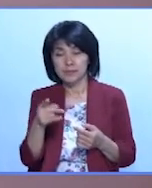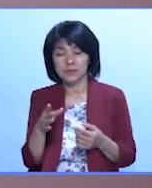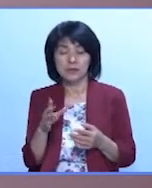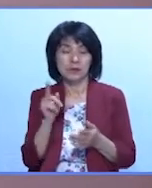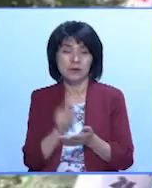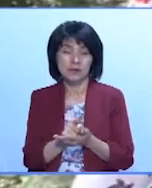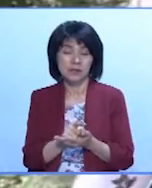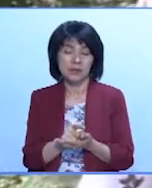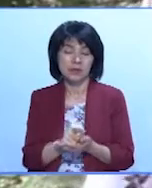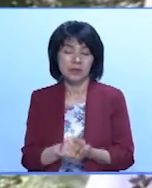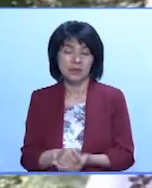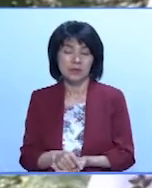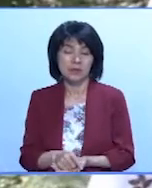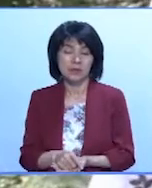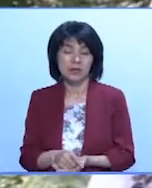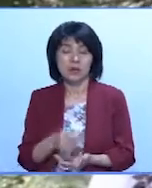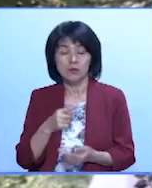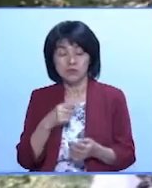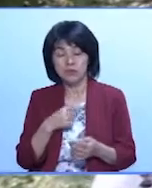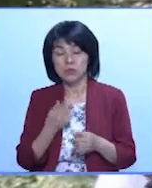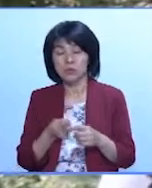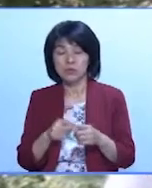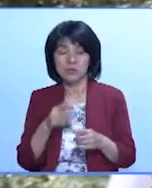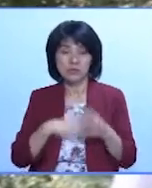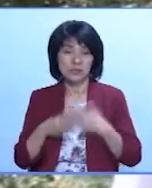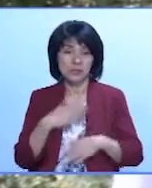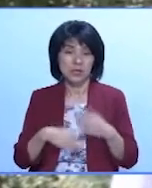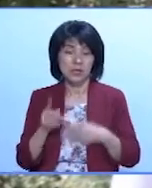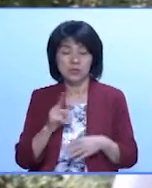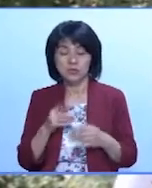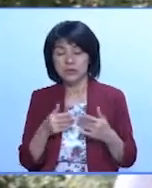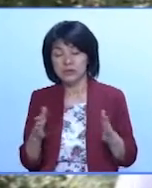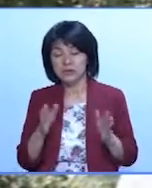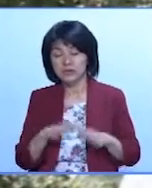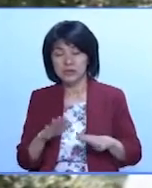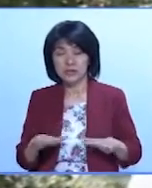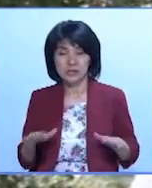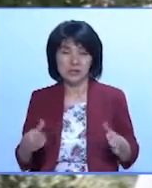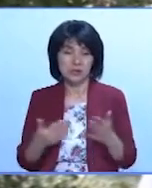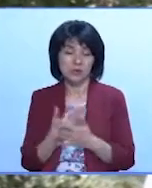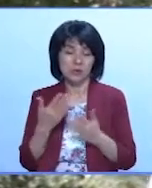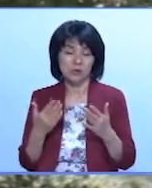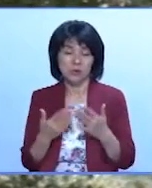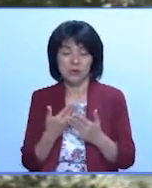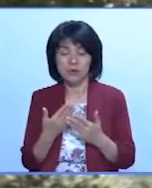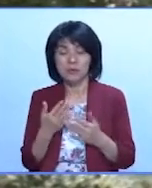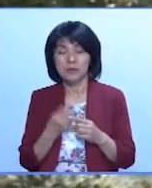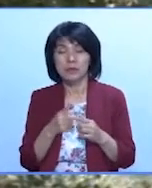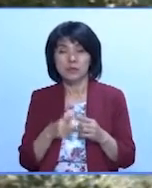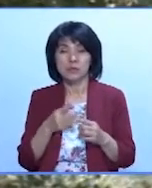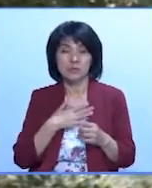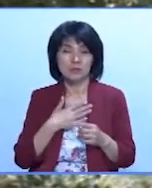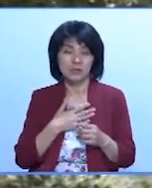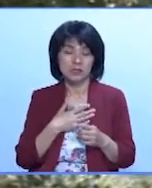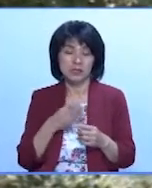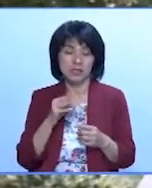апаруға мәжбүр. Мы очень рады открытию детского садика. Жаңа балабақшаның ашылуына біз өте қуаныштымыз. Себебі біз көршілер Жаяу Мұса бір мекен